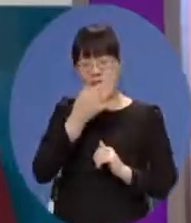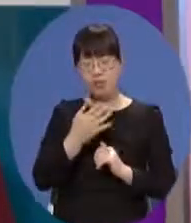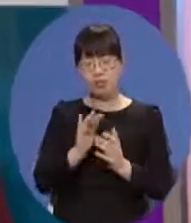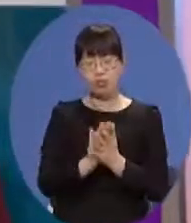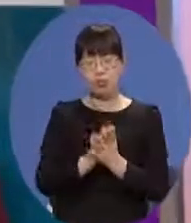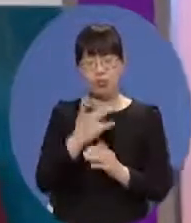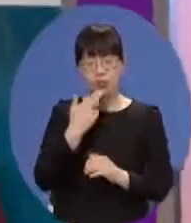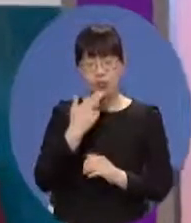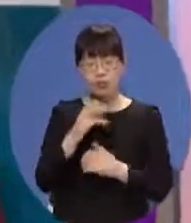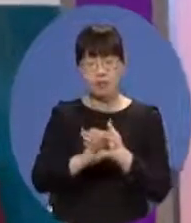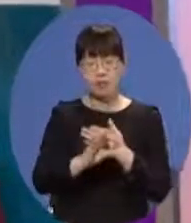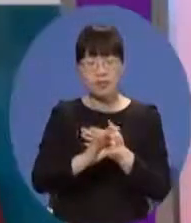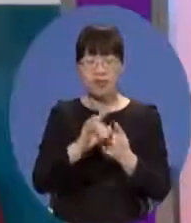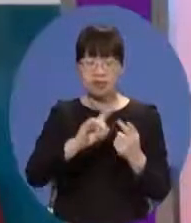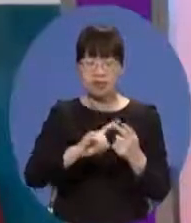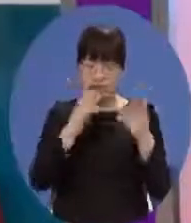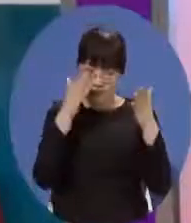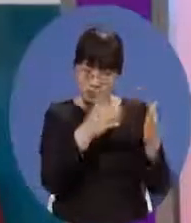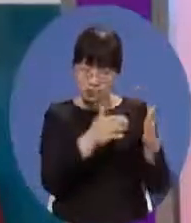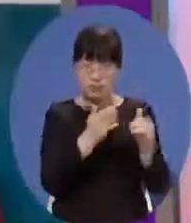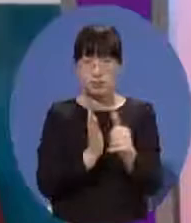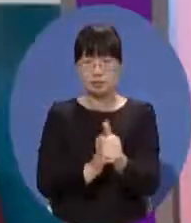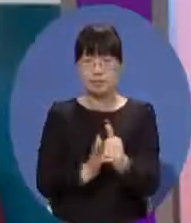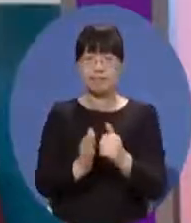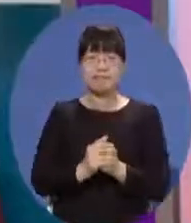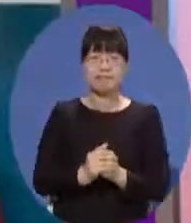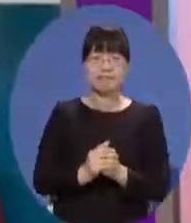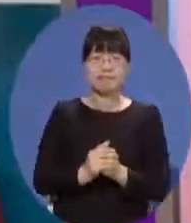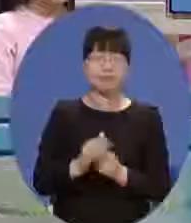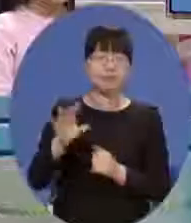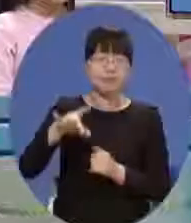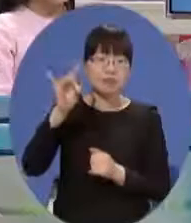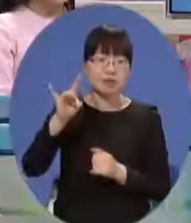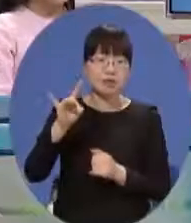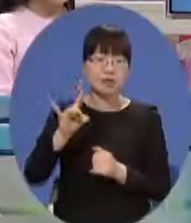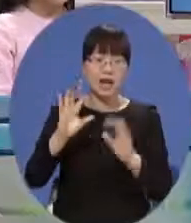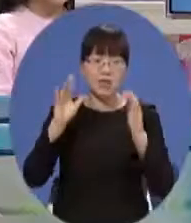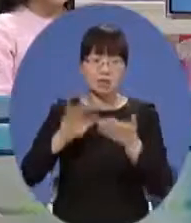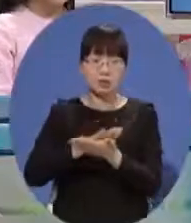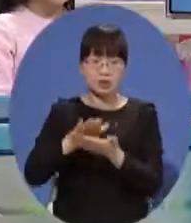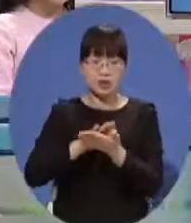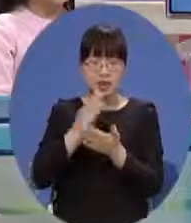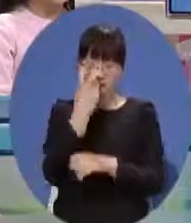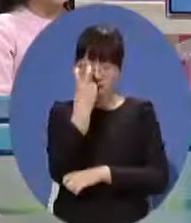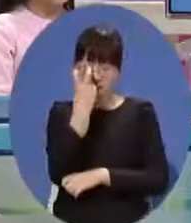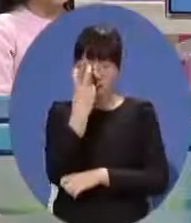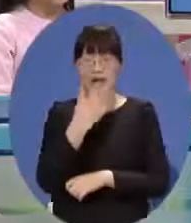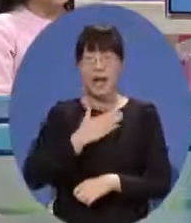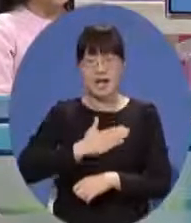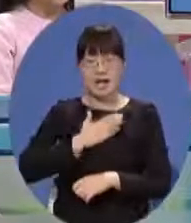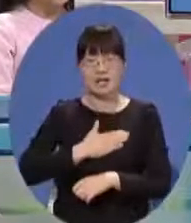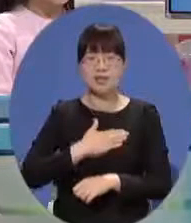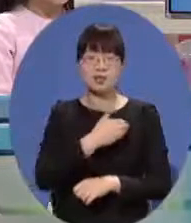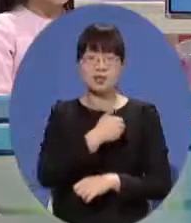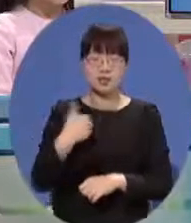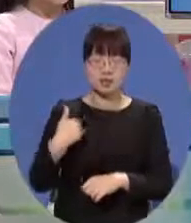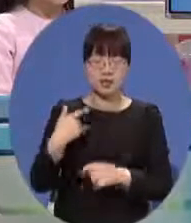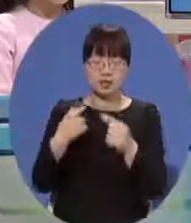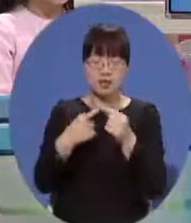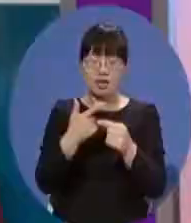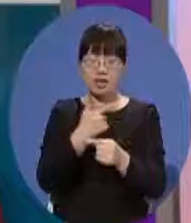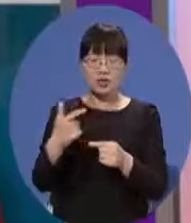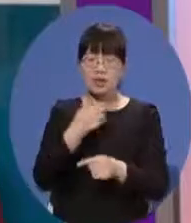라고 이야기할 때는 좀 주목하셔서 보셔야 됩니다. 예, 근데 처음으로 그래도 아이들이 노는 걸 좀 관찰하시면 좀 아실 수가 있는데요. 첫 번째로